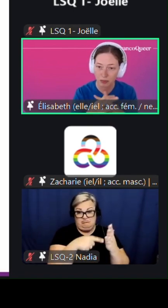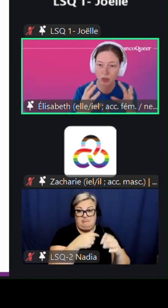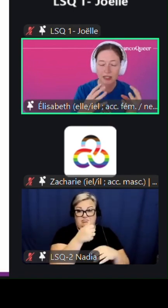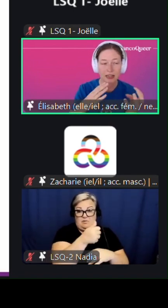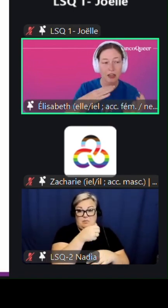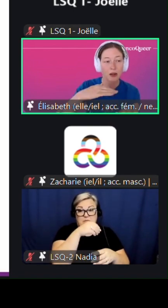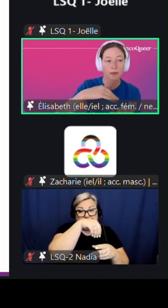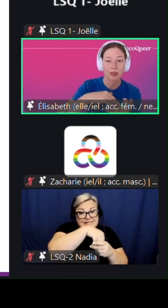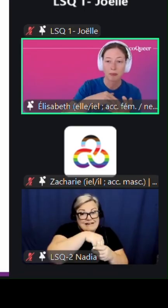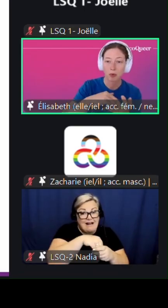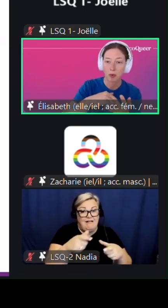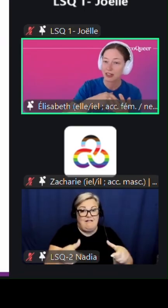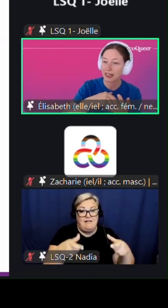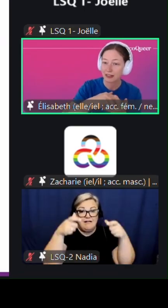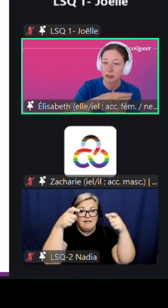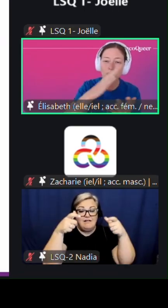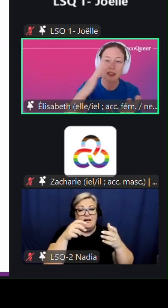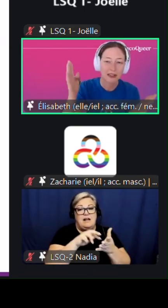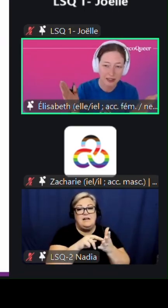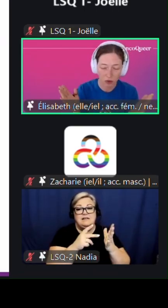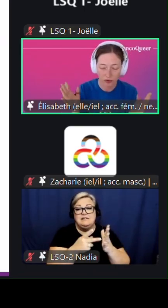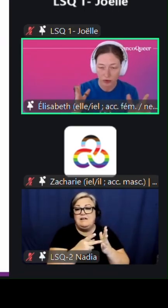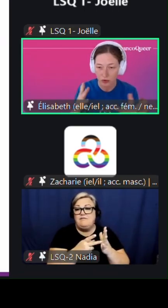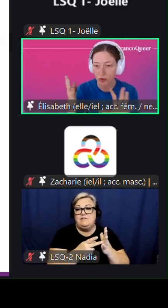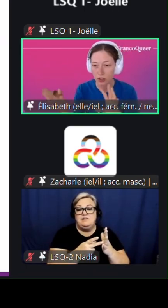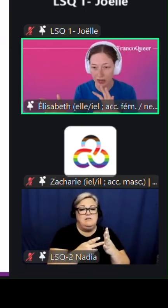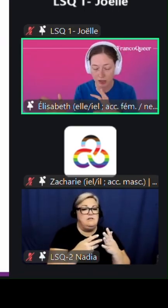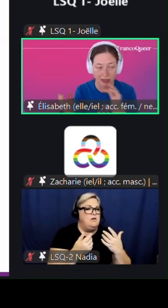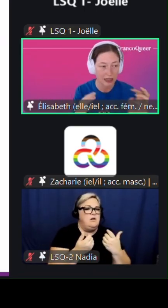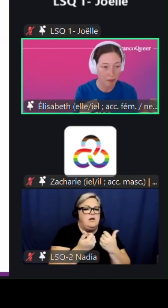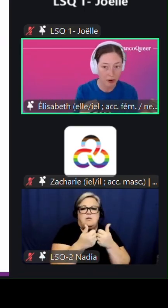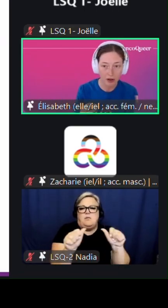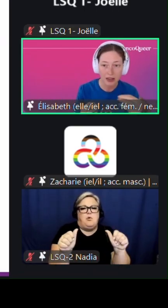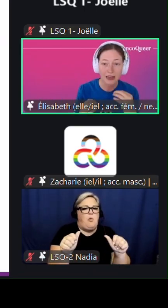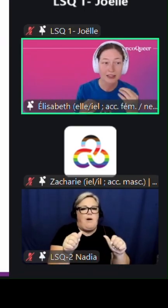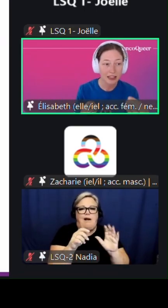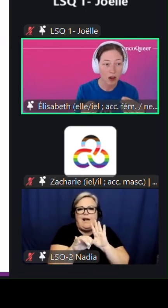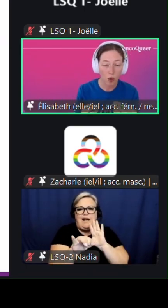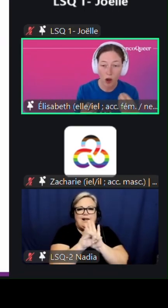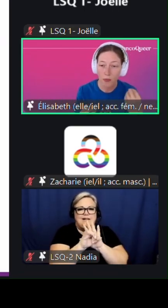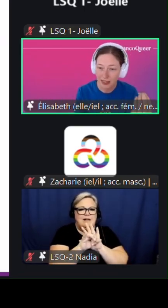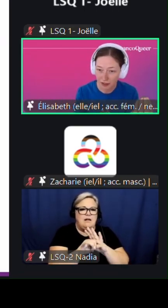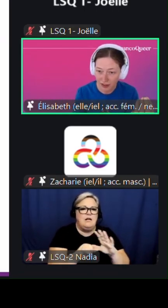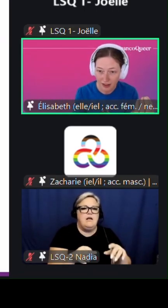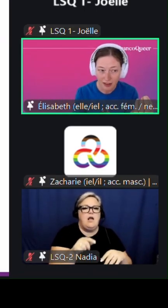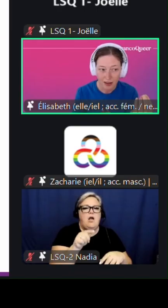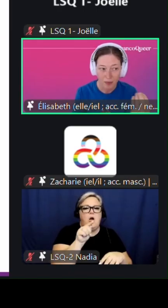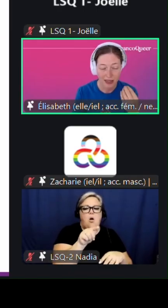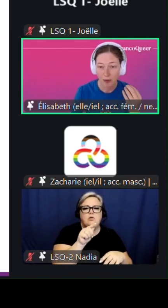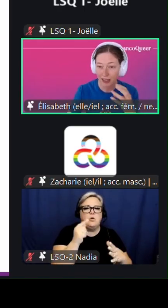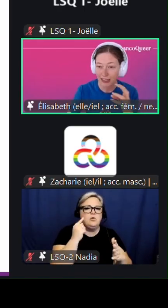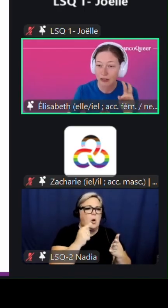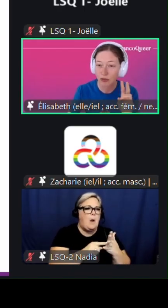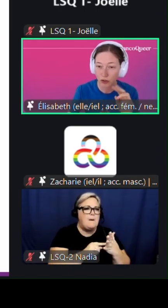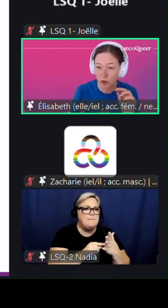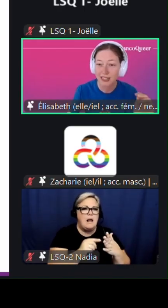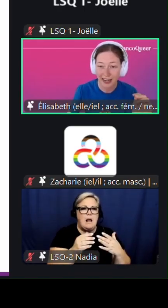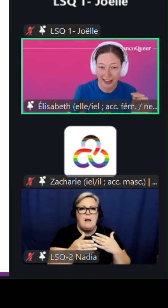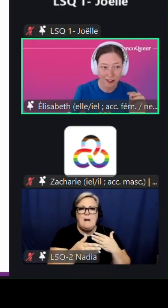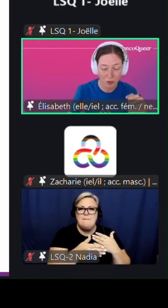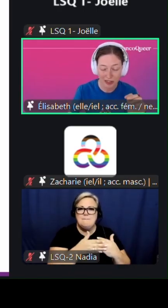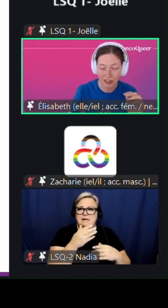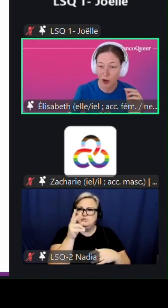leur organisme. Donc ça, c'est le personnel de la santé, toute identité confondue, donc LGBT et pas, qui ont observé, près